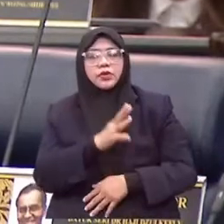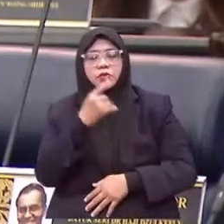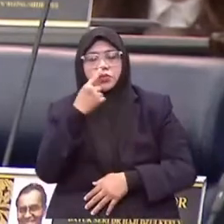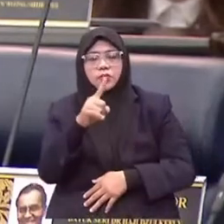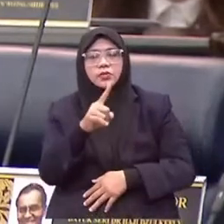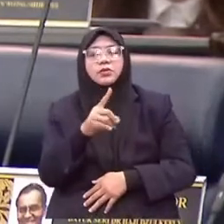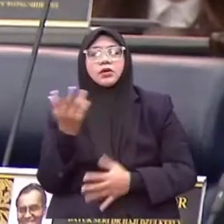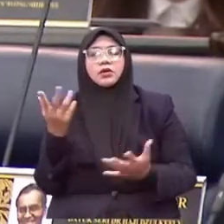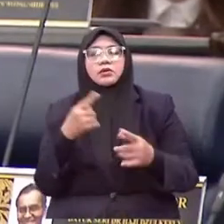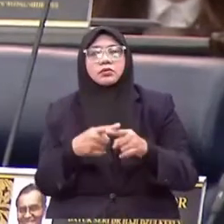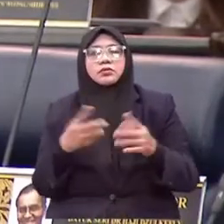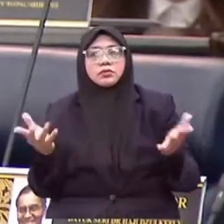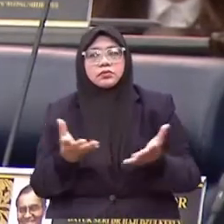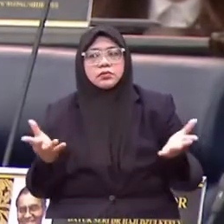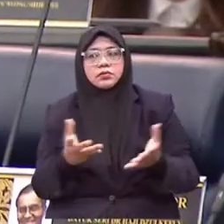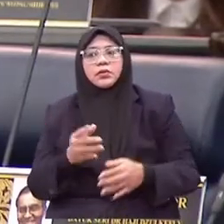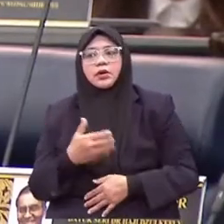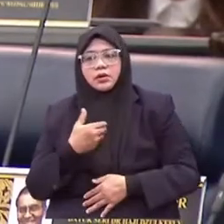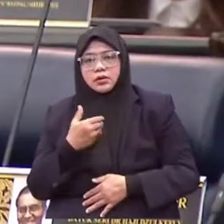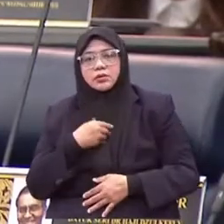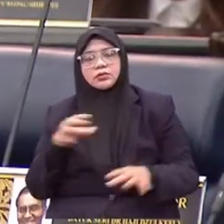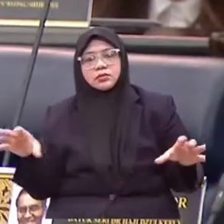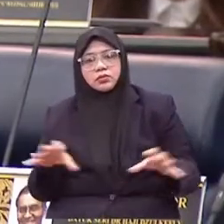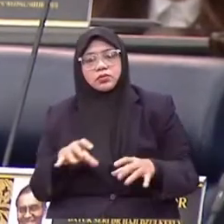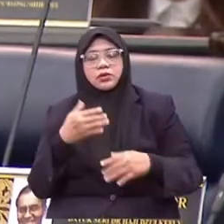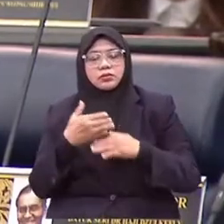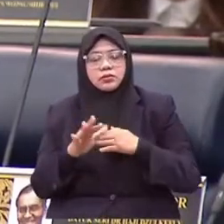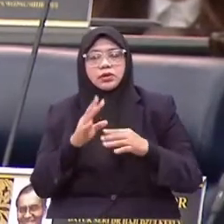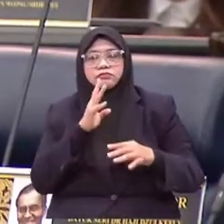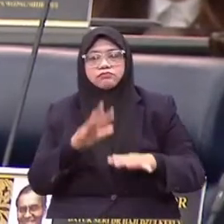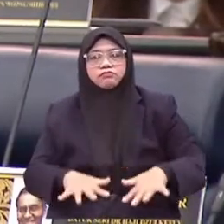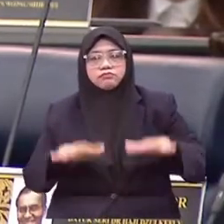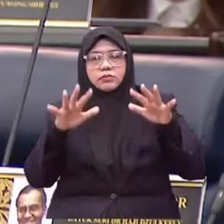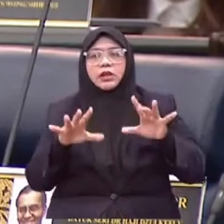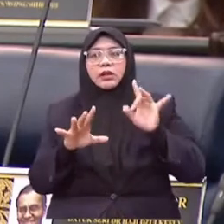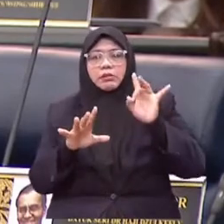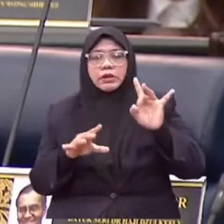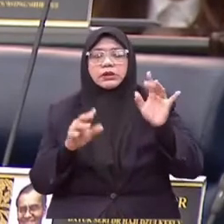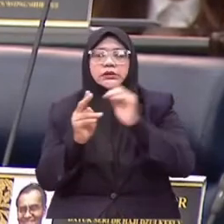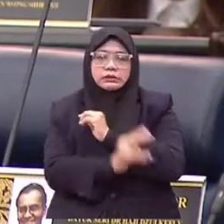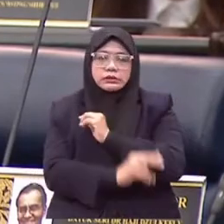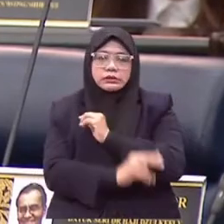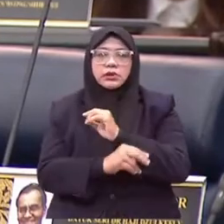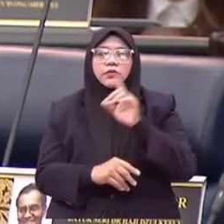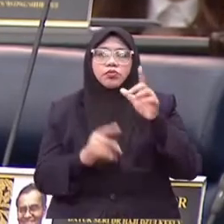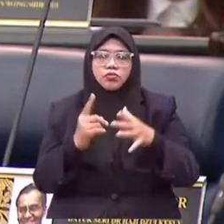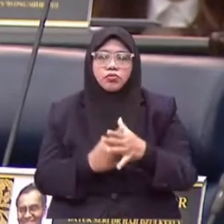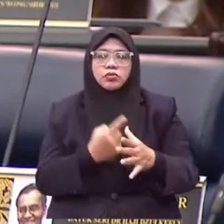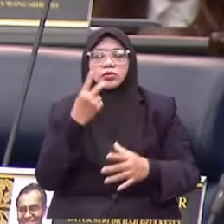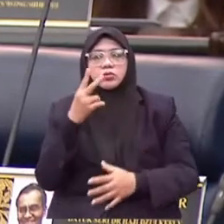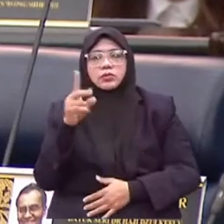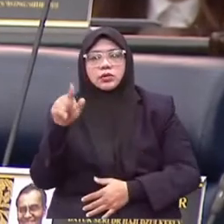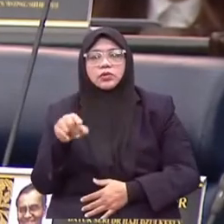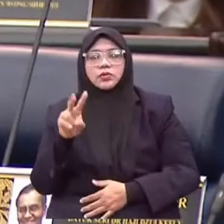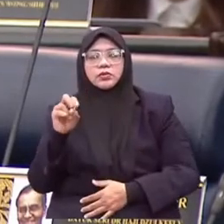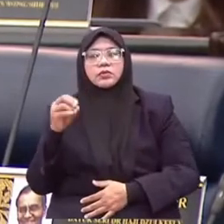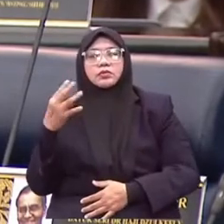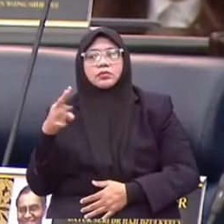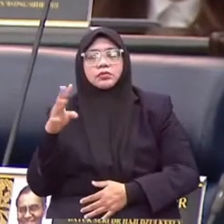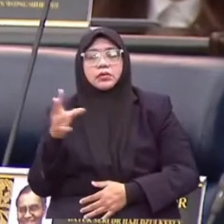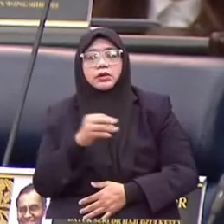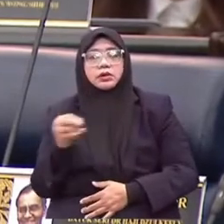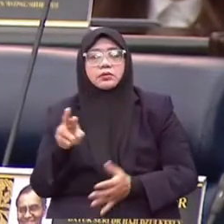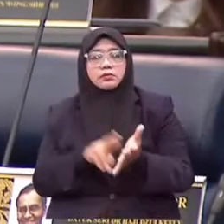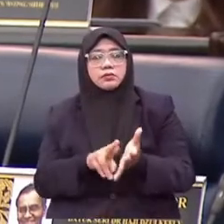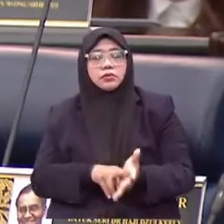dewan yang mulia ini diwujudkan selepas banjir Besar 8 Negeri pada Desember 2014 yang